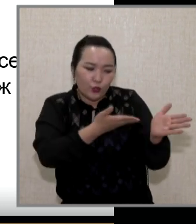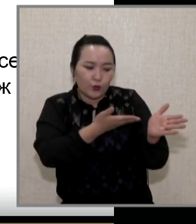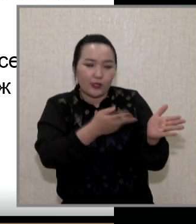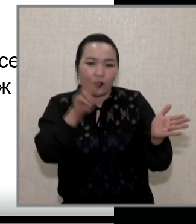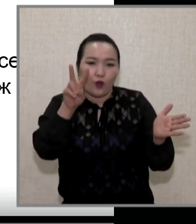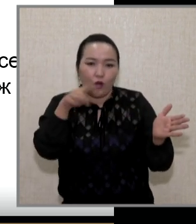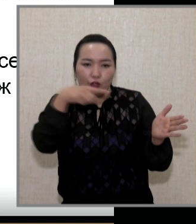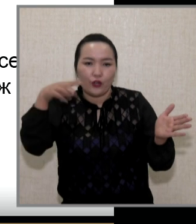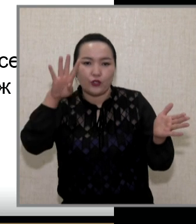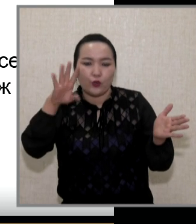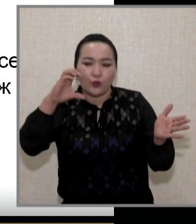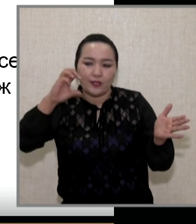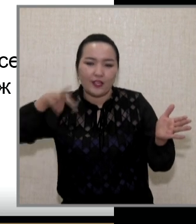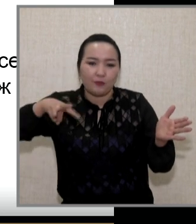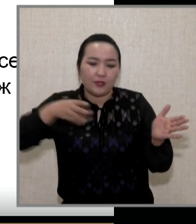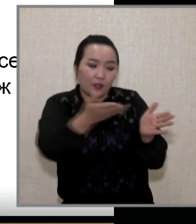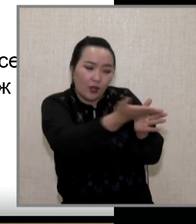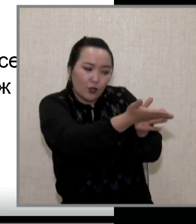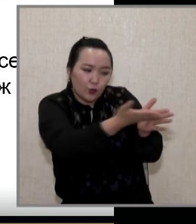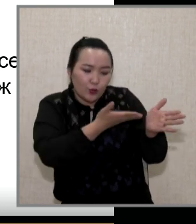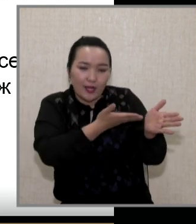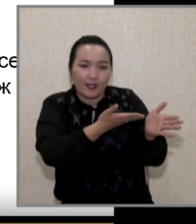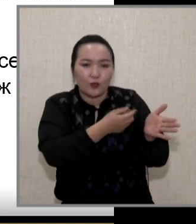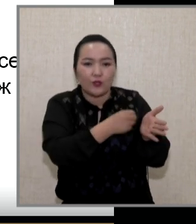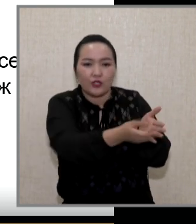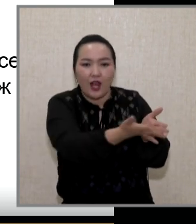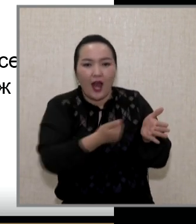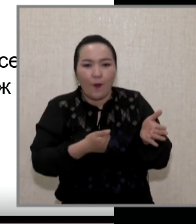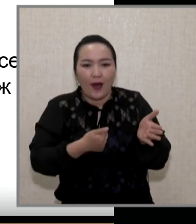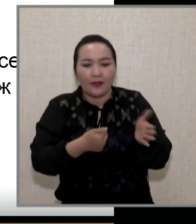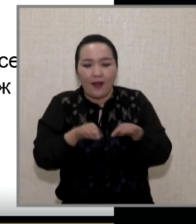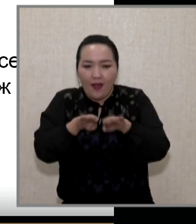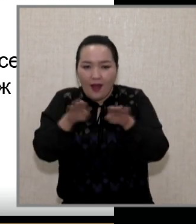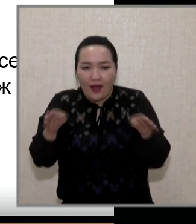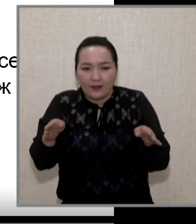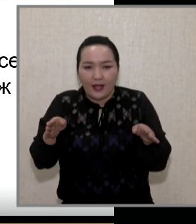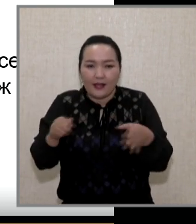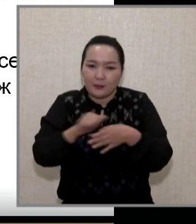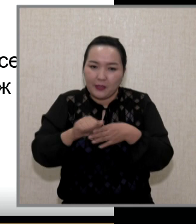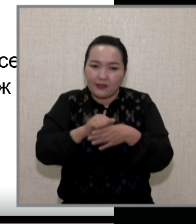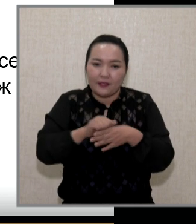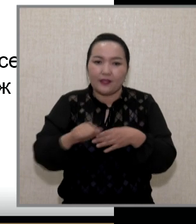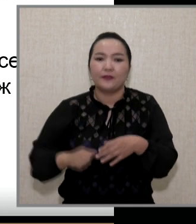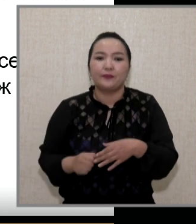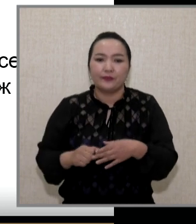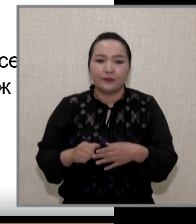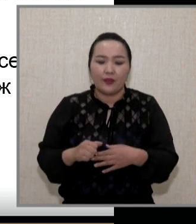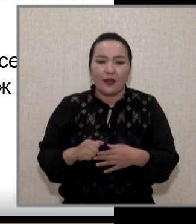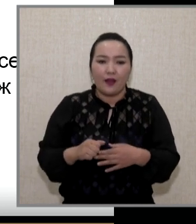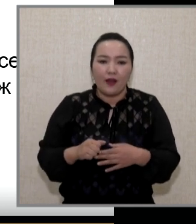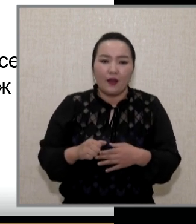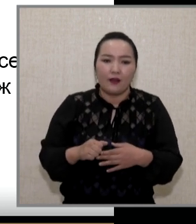нь сонгож авбал оновчтой зөв байдаг. За ингэхдээ бол 11 сарын сүүлч 12 сарын ихээр борцлох үйл ажиллагаа